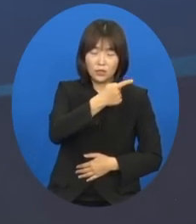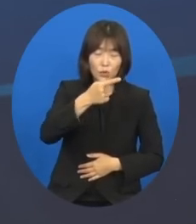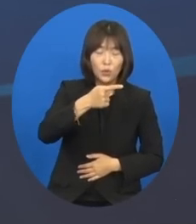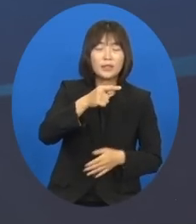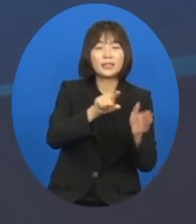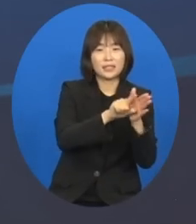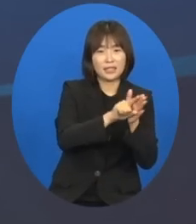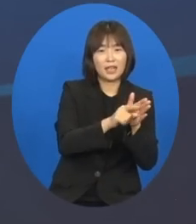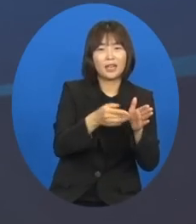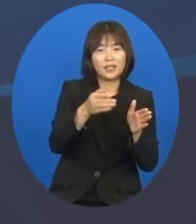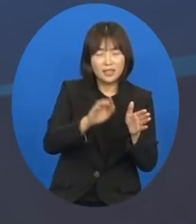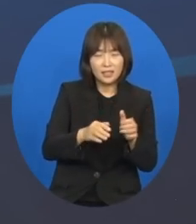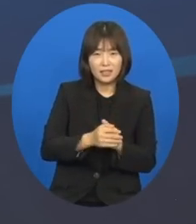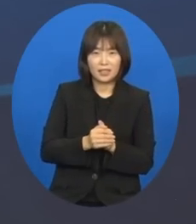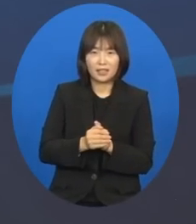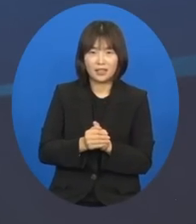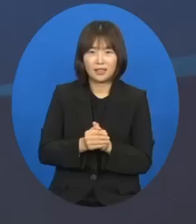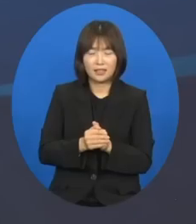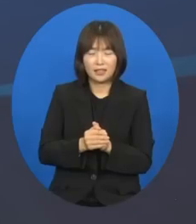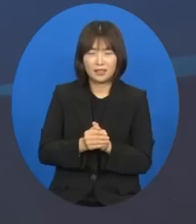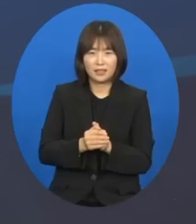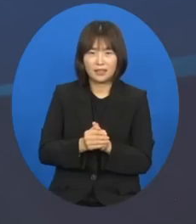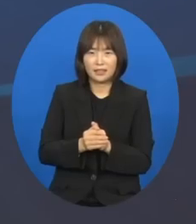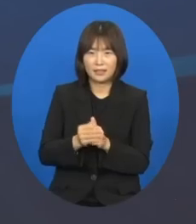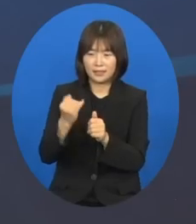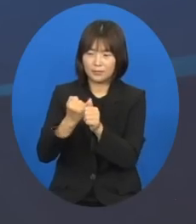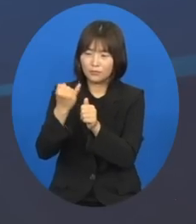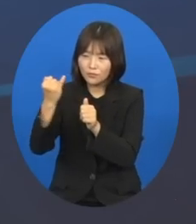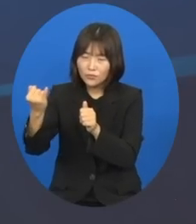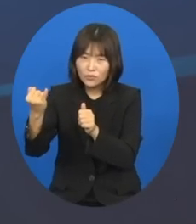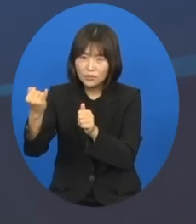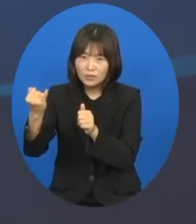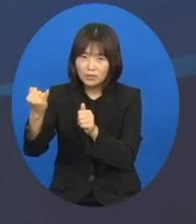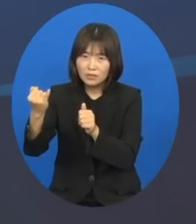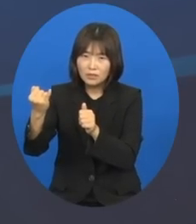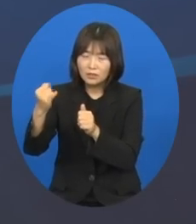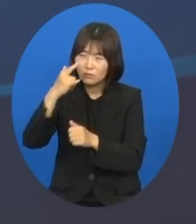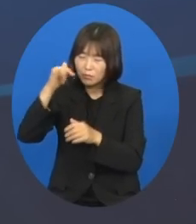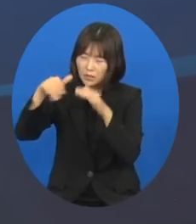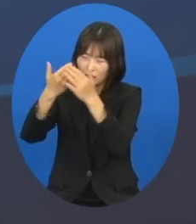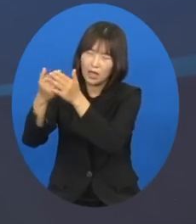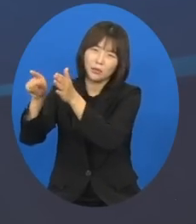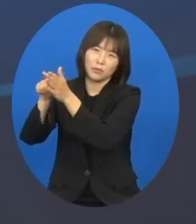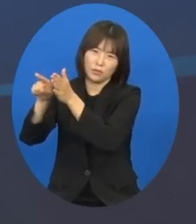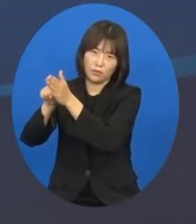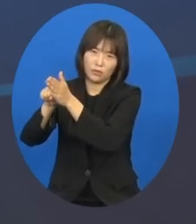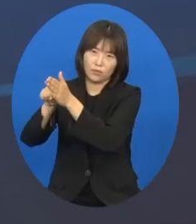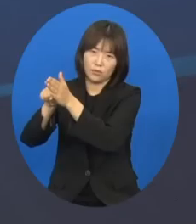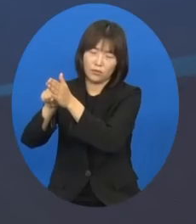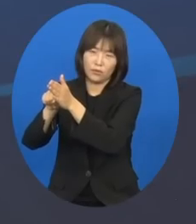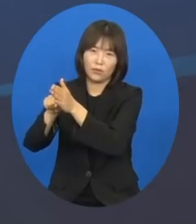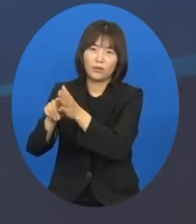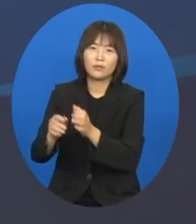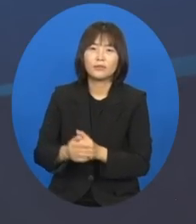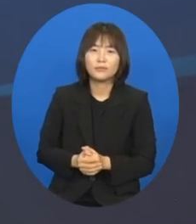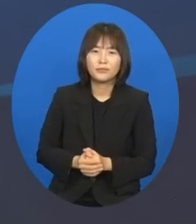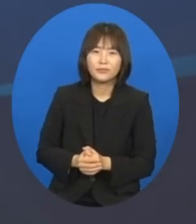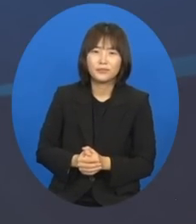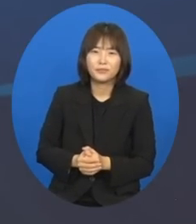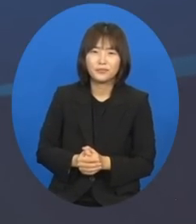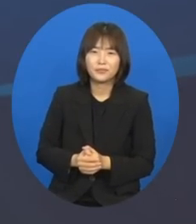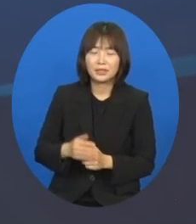하지만 기도해 주는 사람도 없고 하니 얼마나 불안했겠어요 그럼에도 불구하고 장모님이 저는